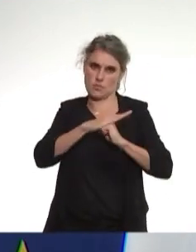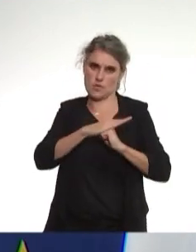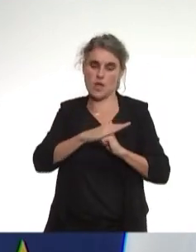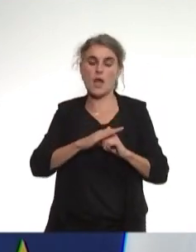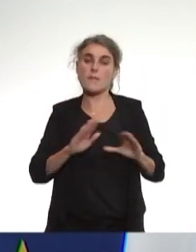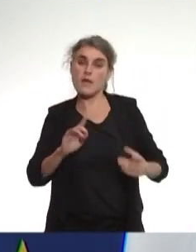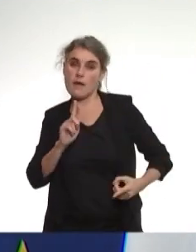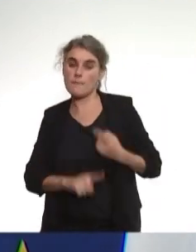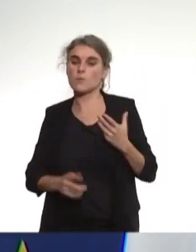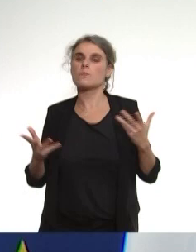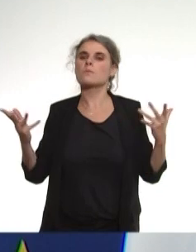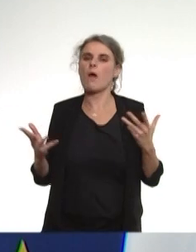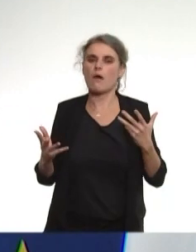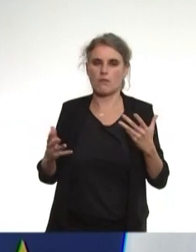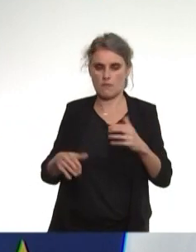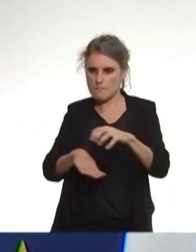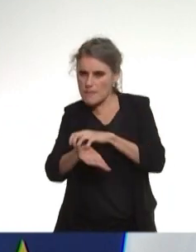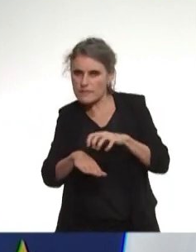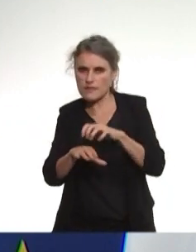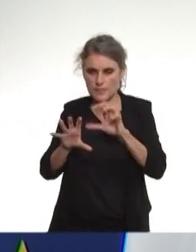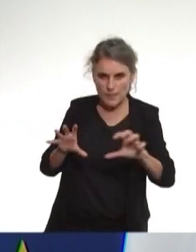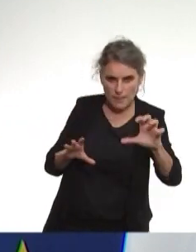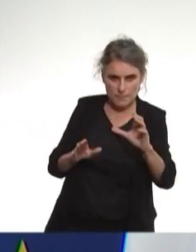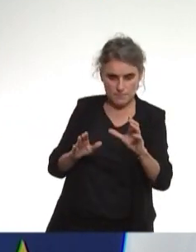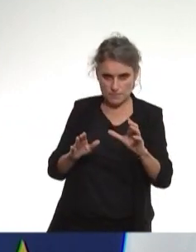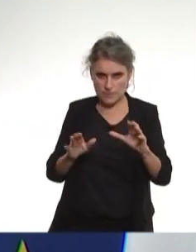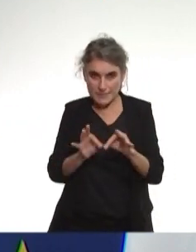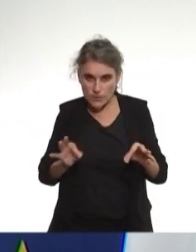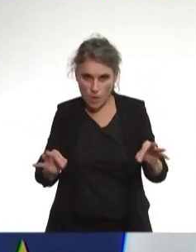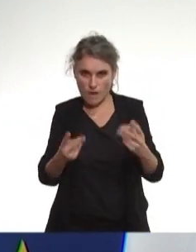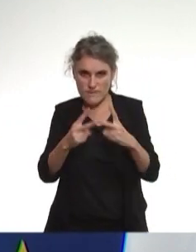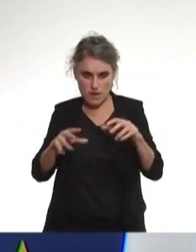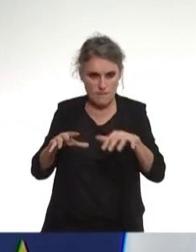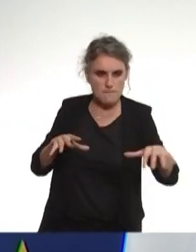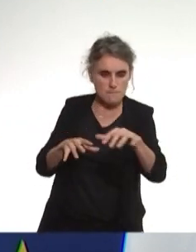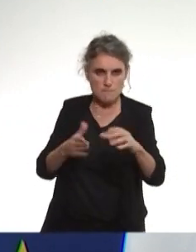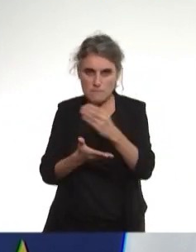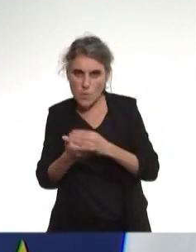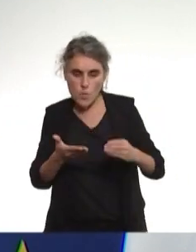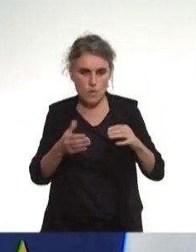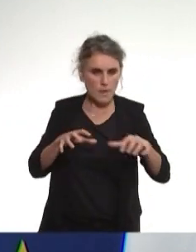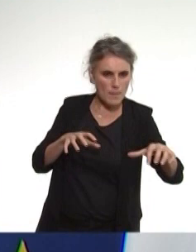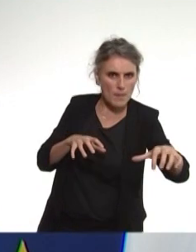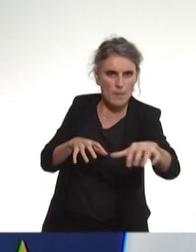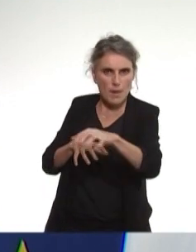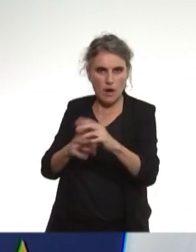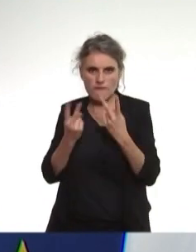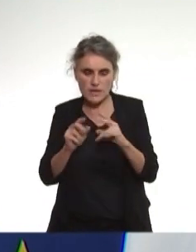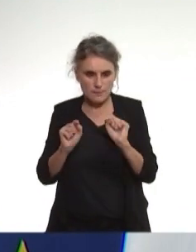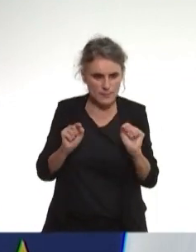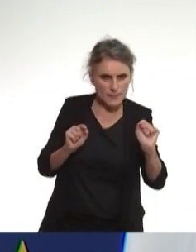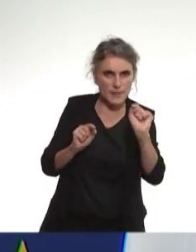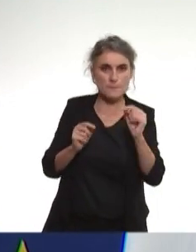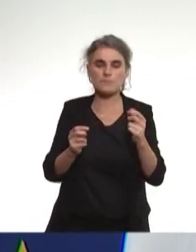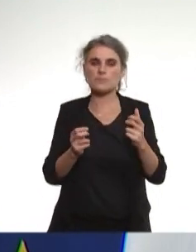élus locaux le périmètre précis du territoire qui est concerné c'est pas simple il faut regarder commune par commune il faut regarder si quelqu'un